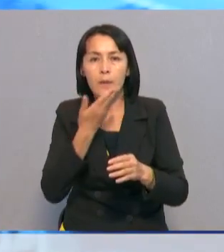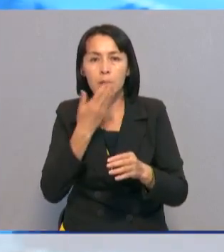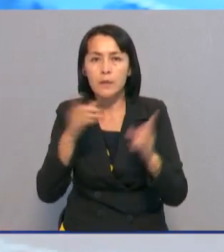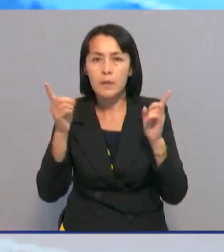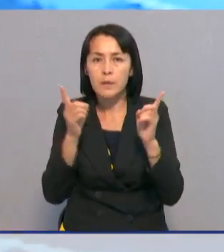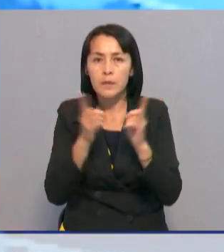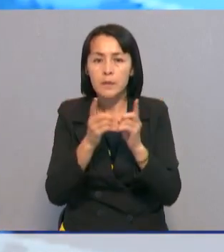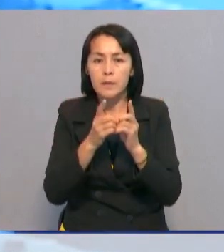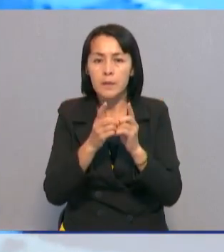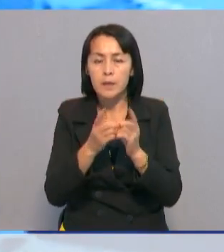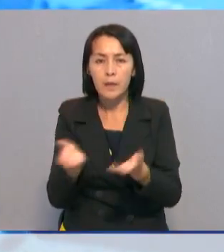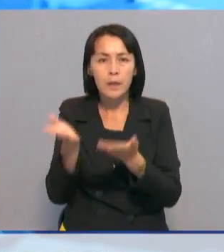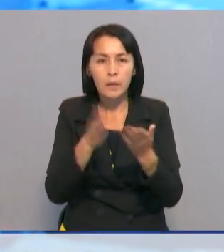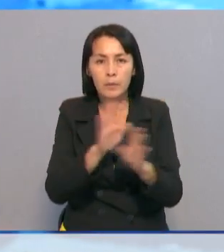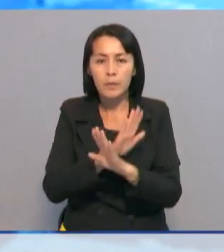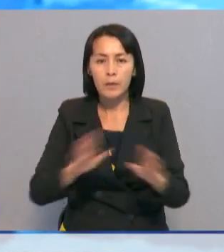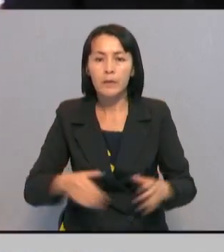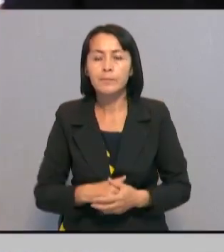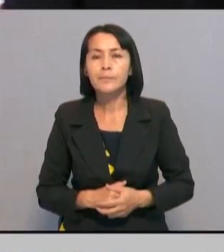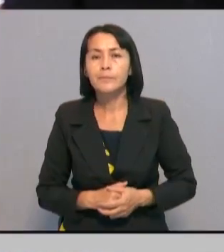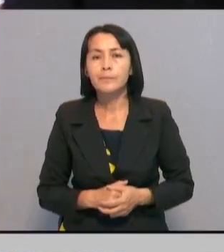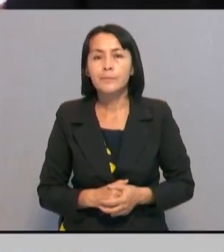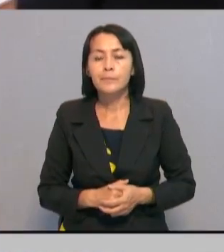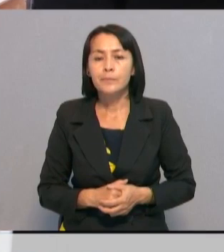жиынға ескертусіз келмеуі.